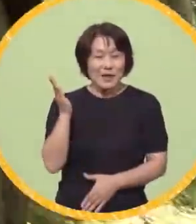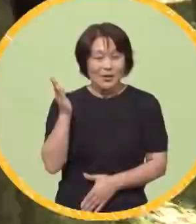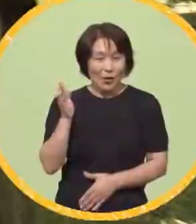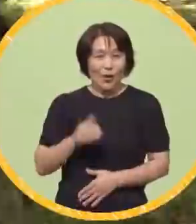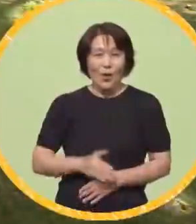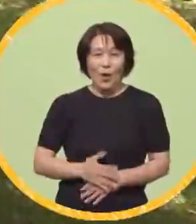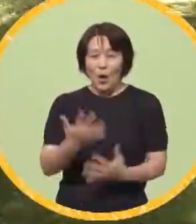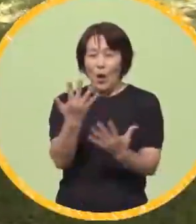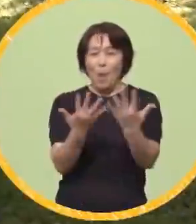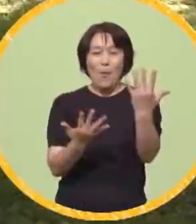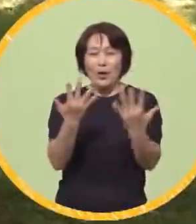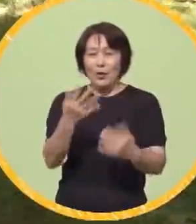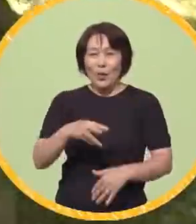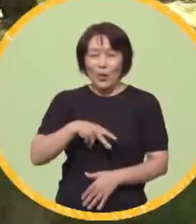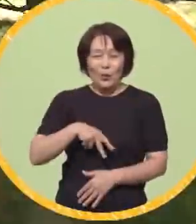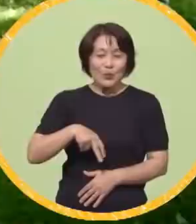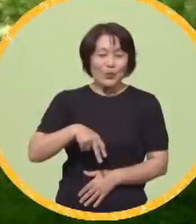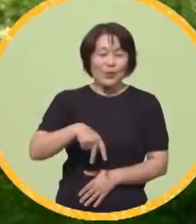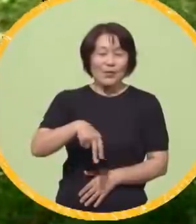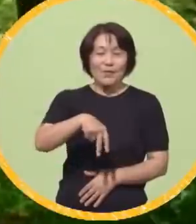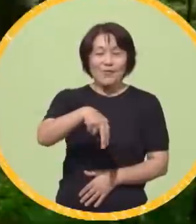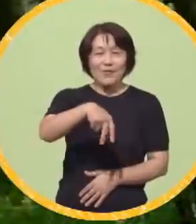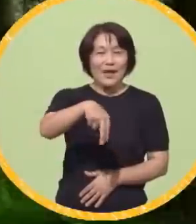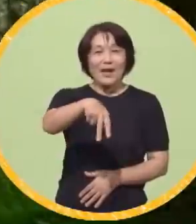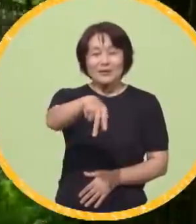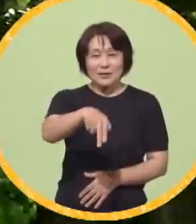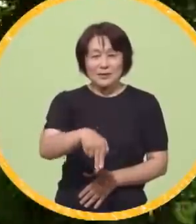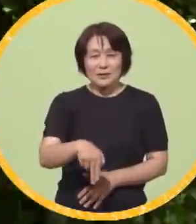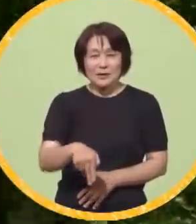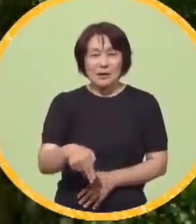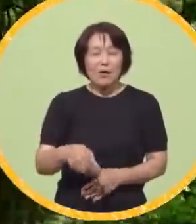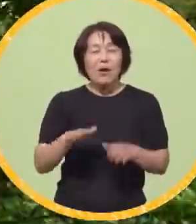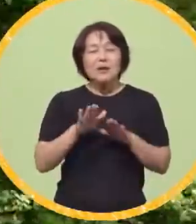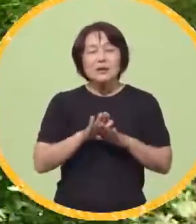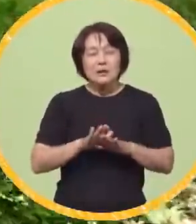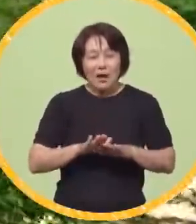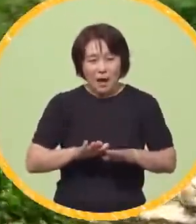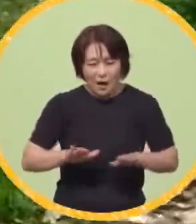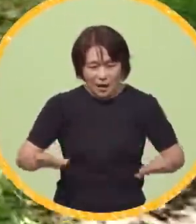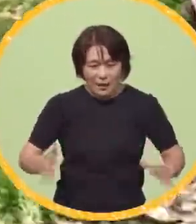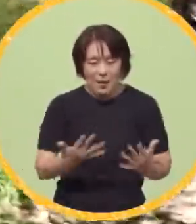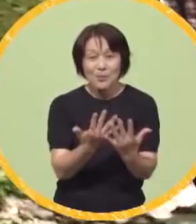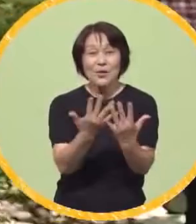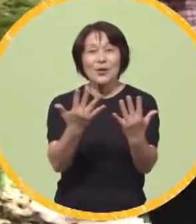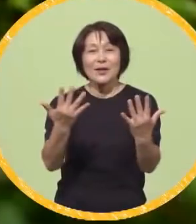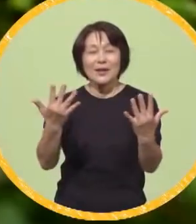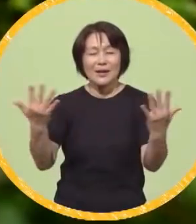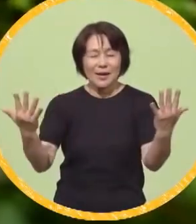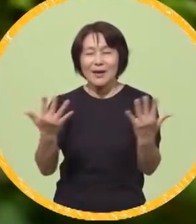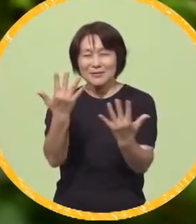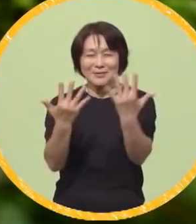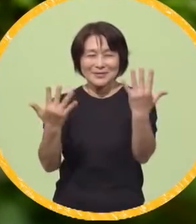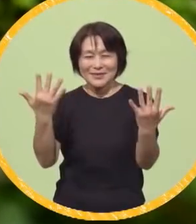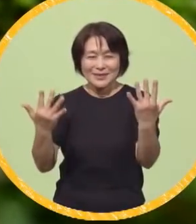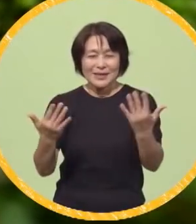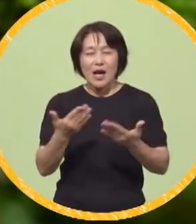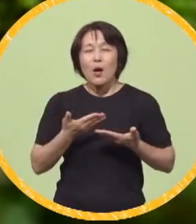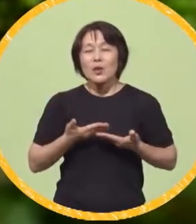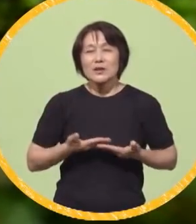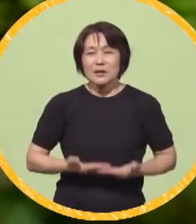頭竜の森を抜けて神社まで歩くんですけど、はい、この静かで緑がいっぱいな感じがすごく落ち着くん